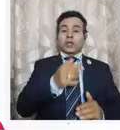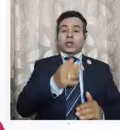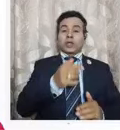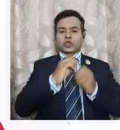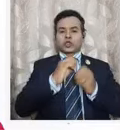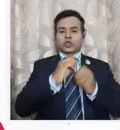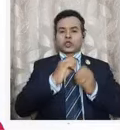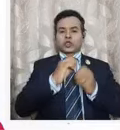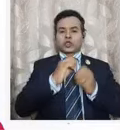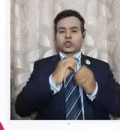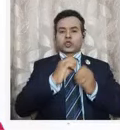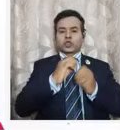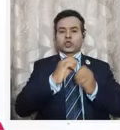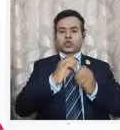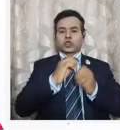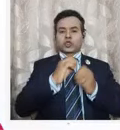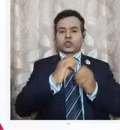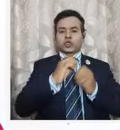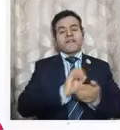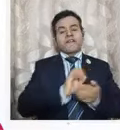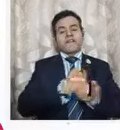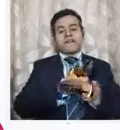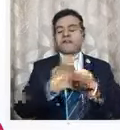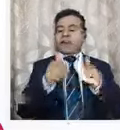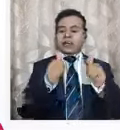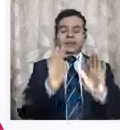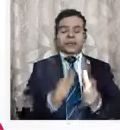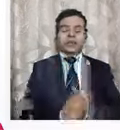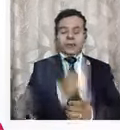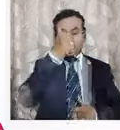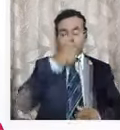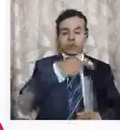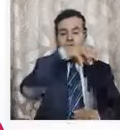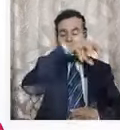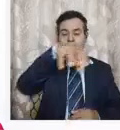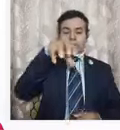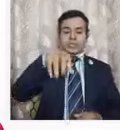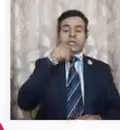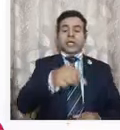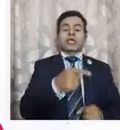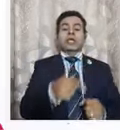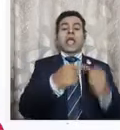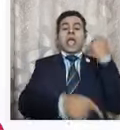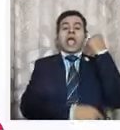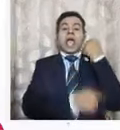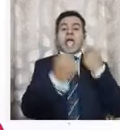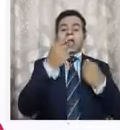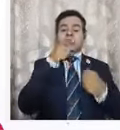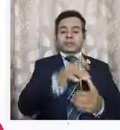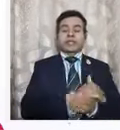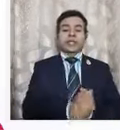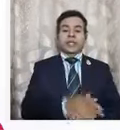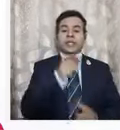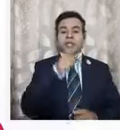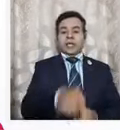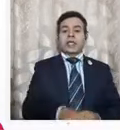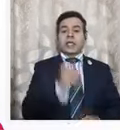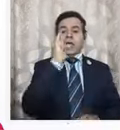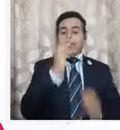উপজেলা স্বাস্থ্য কমপ্লেক্স এবং জেলা সদর হাসপাতালের IMCI ও পুষ্টি কর্নারে অনূর্ধ্ব 5 বছরের